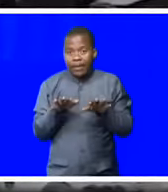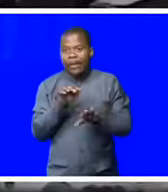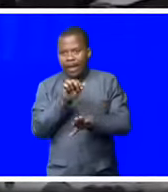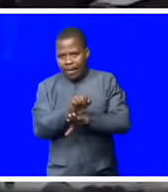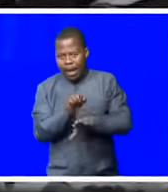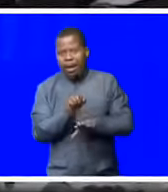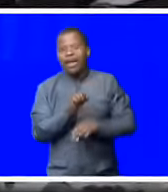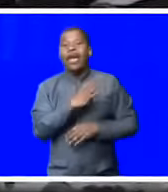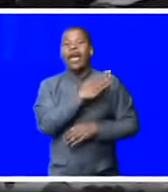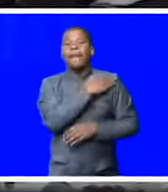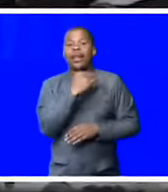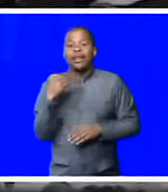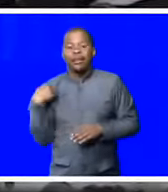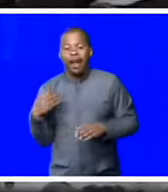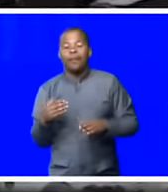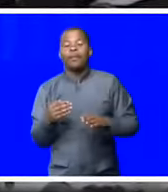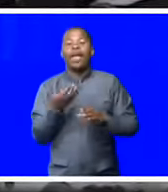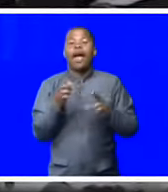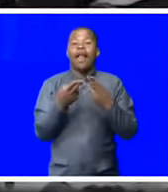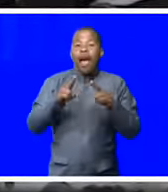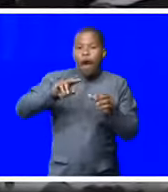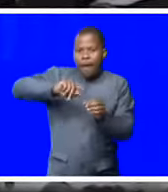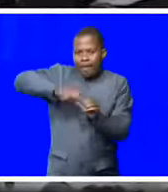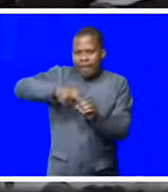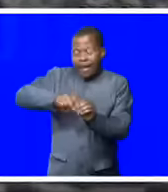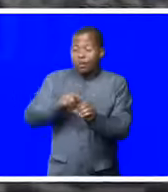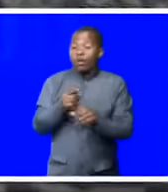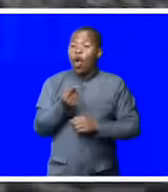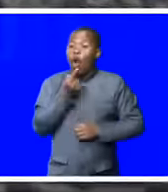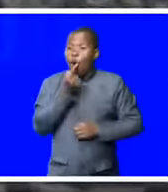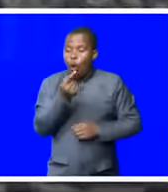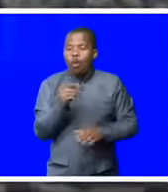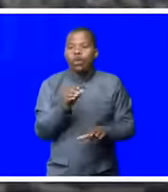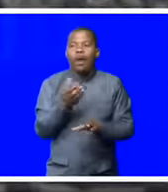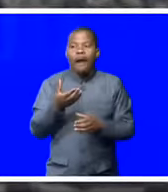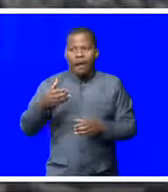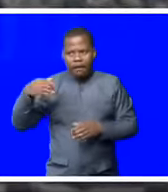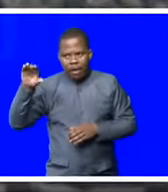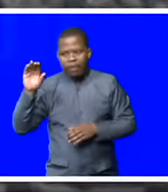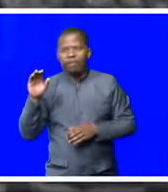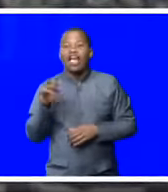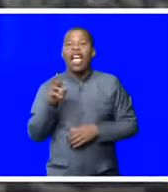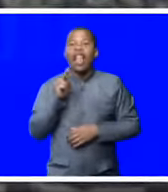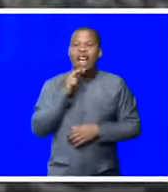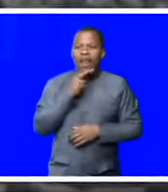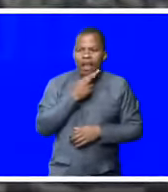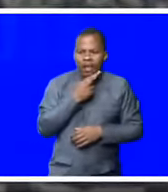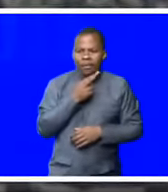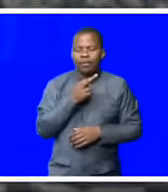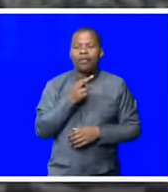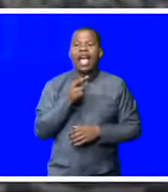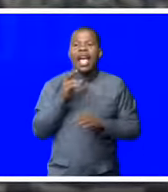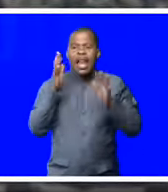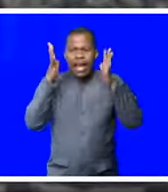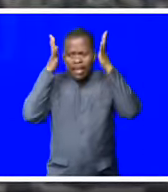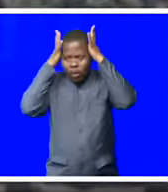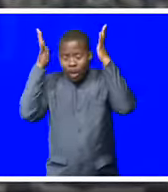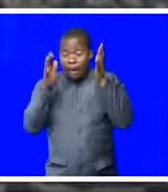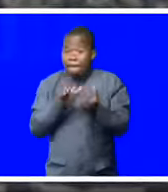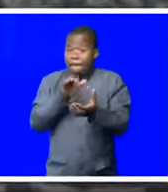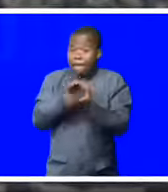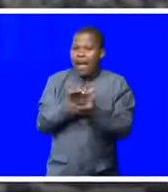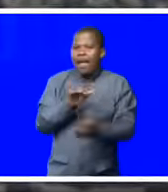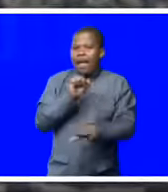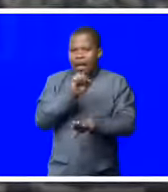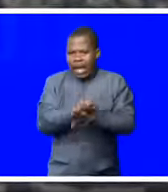yilitiko letekudlelana namanye emavethulo idladla yithi live leRussia solo liyachubeka nekubambisa live leSwatini